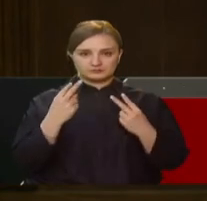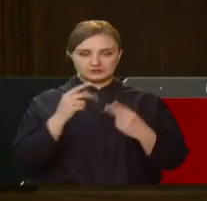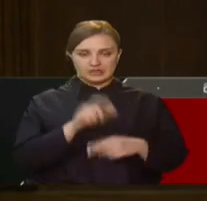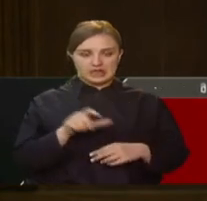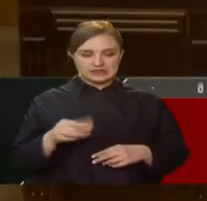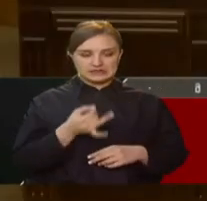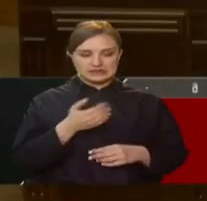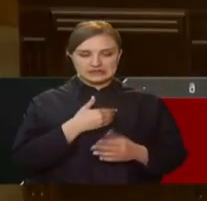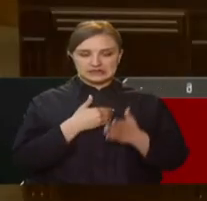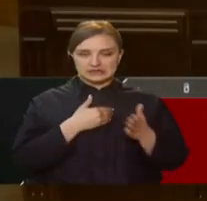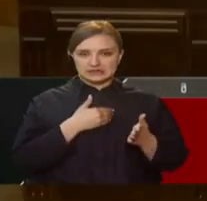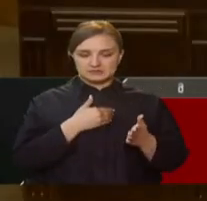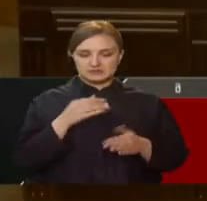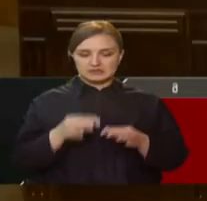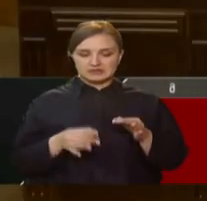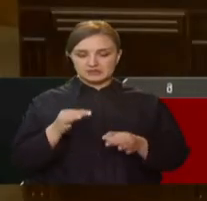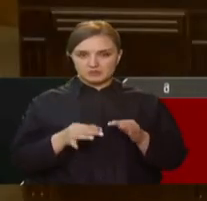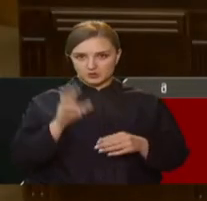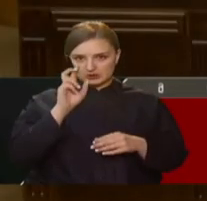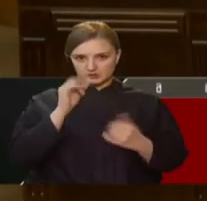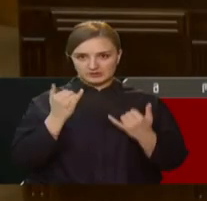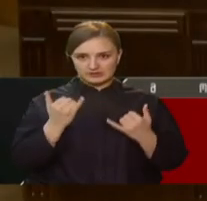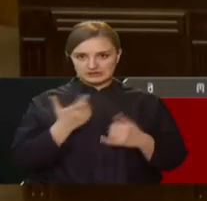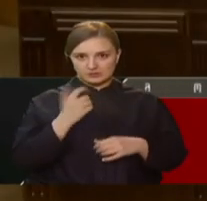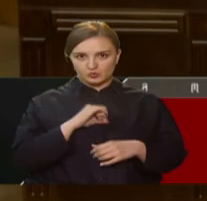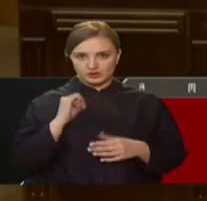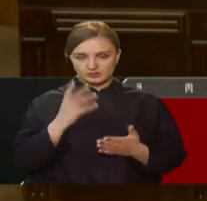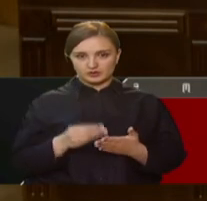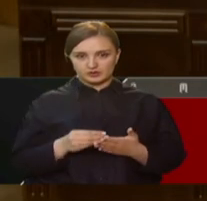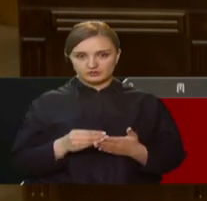ხალხის ინტერესებისკენ. სასამართლო ხელისუფლება დღეს დამოუკიდებელია?